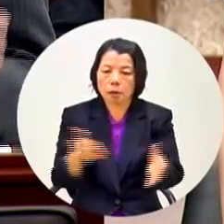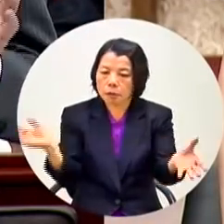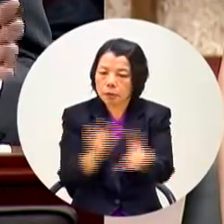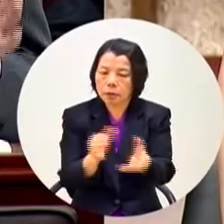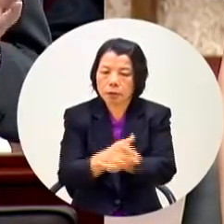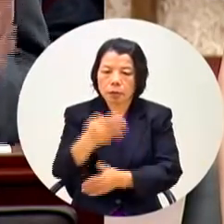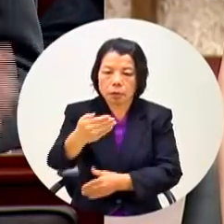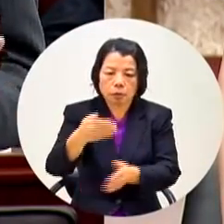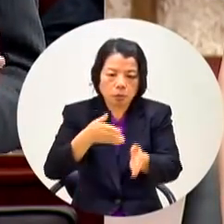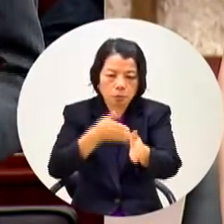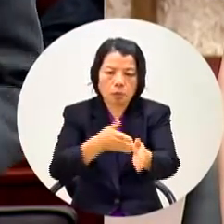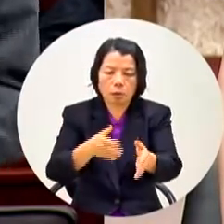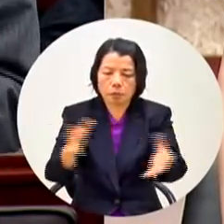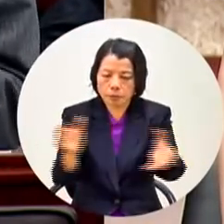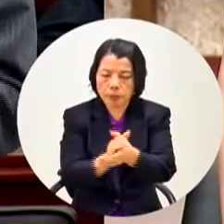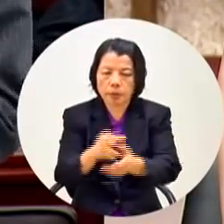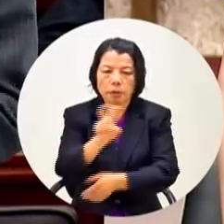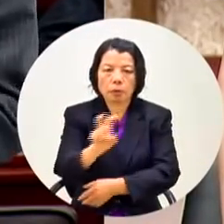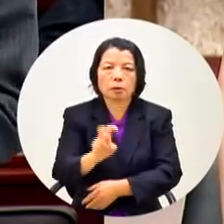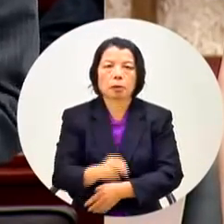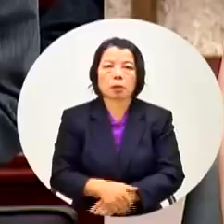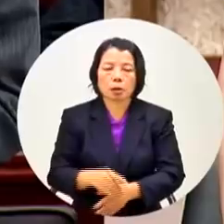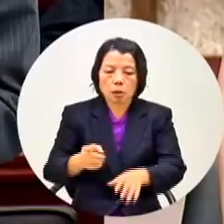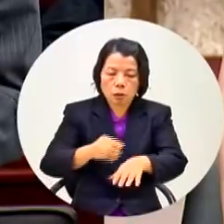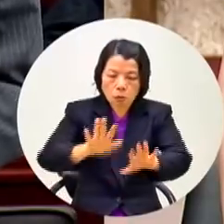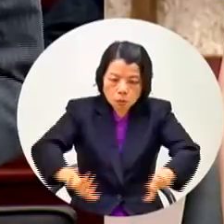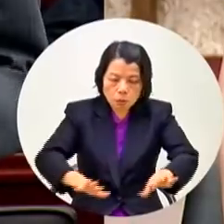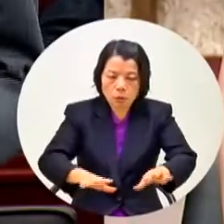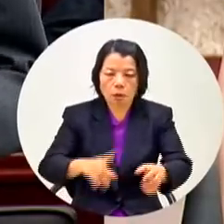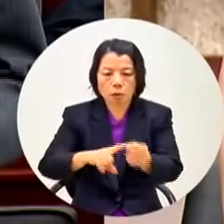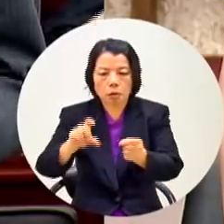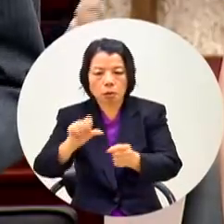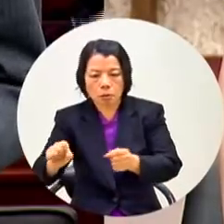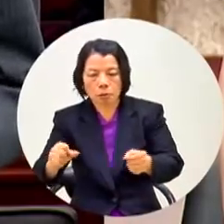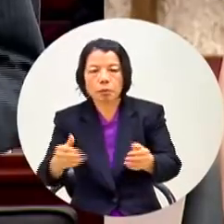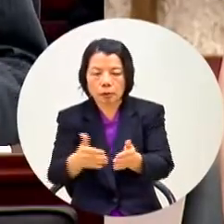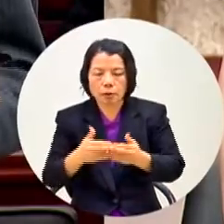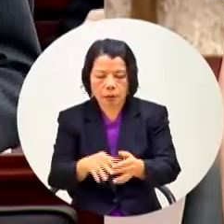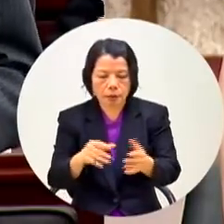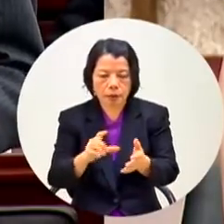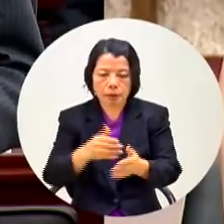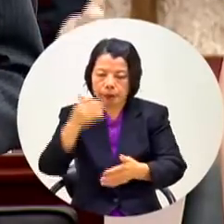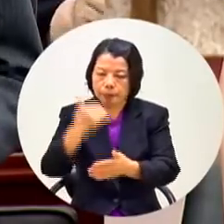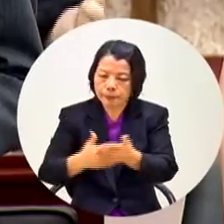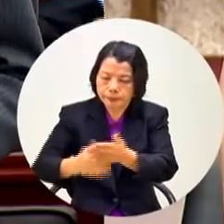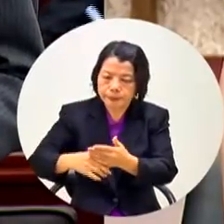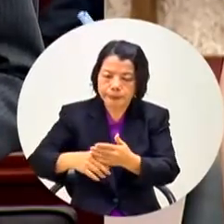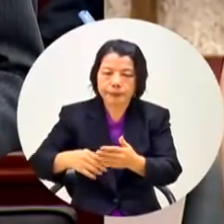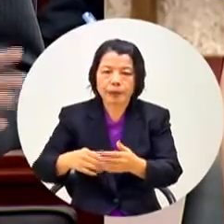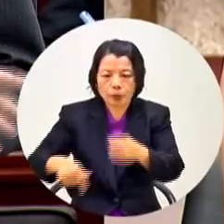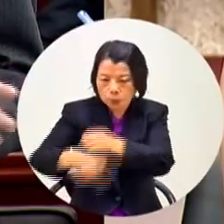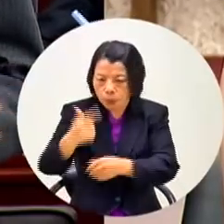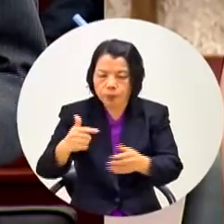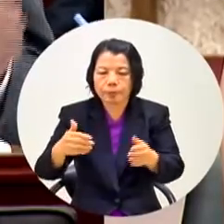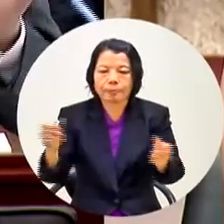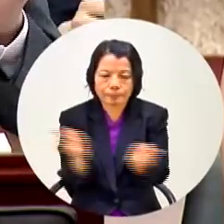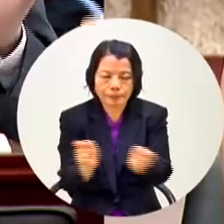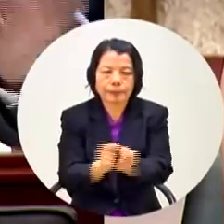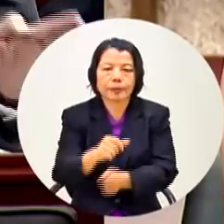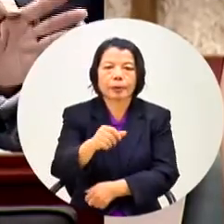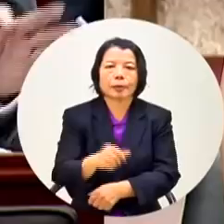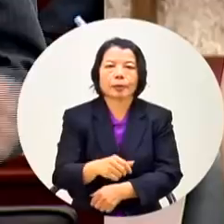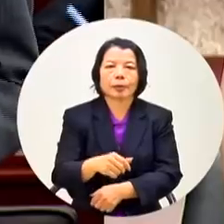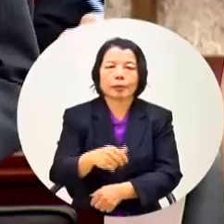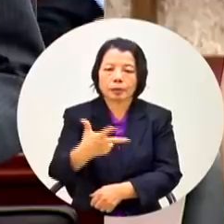距从现有的15分钟缩短到7.5分钟。这样的话会吸引更多的乘客去搭乘，而且它的转乘，它可